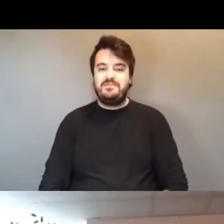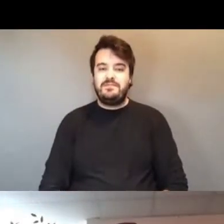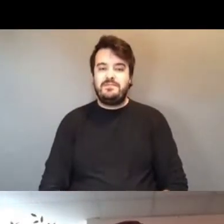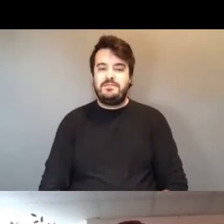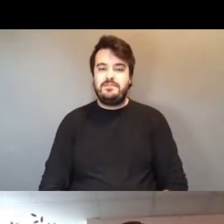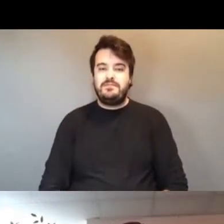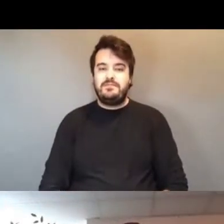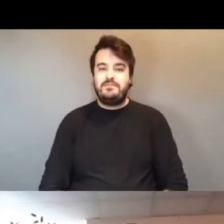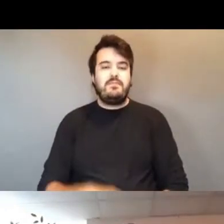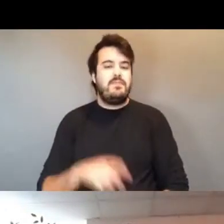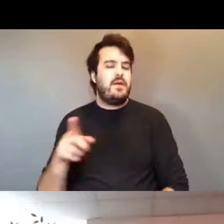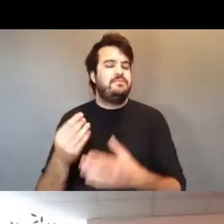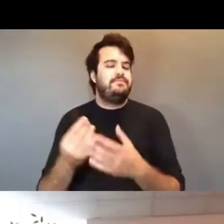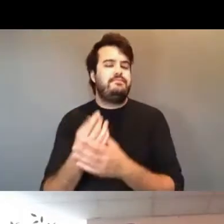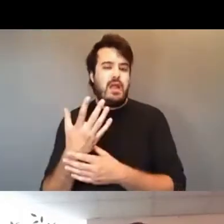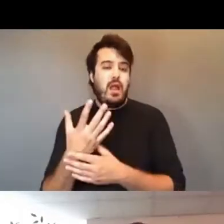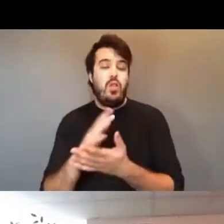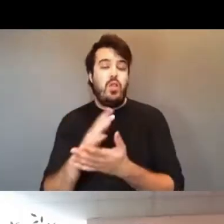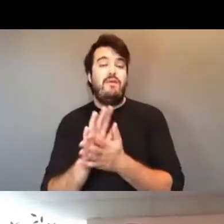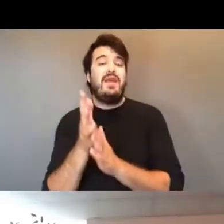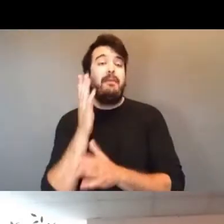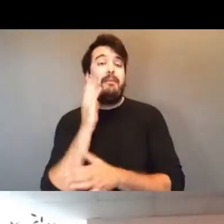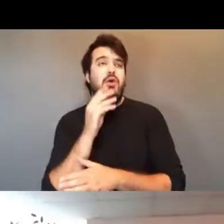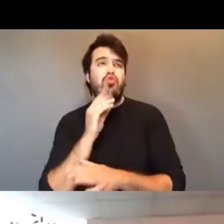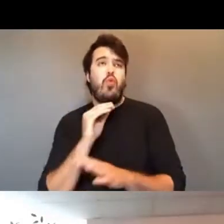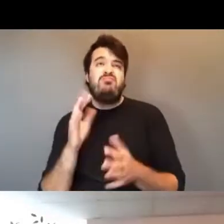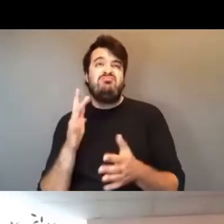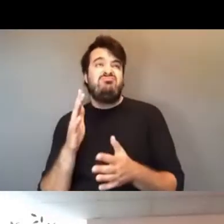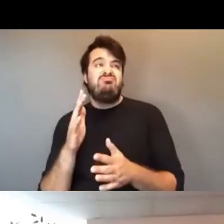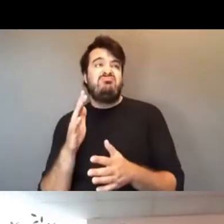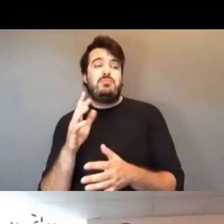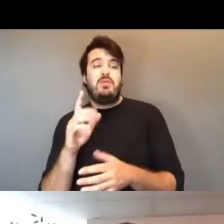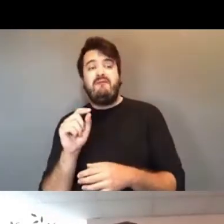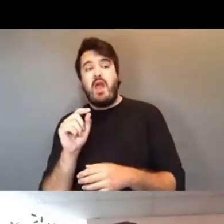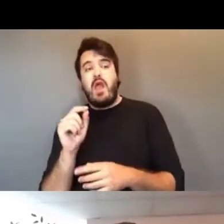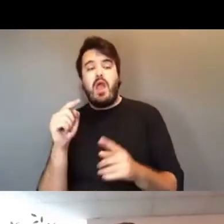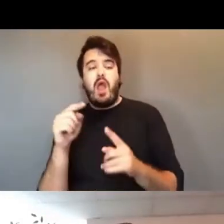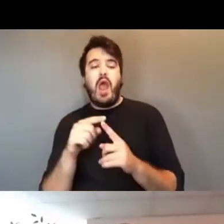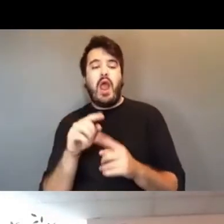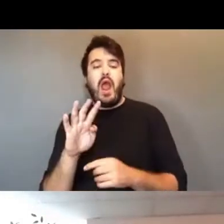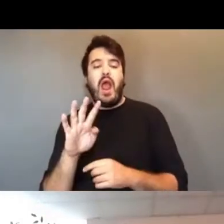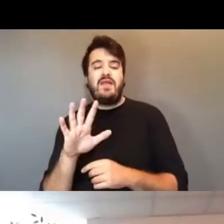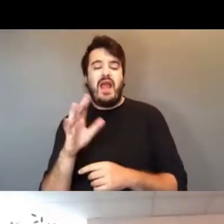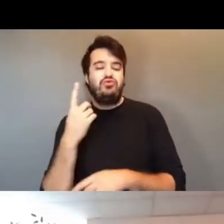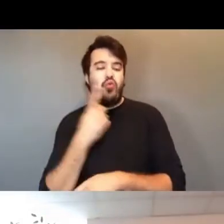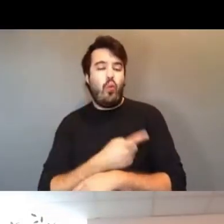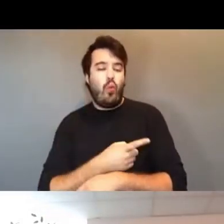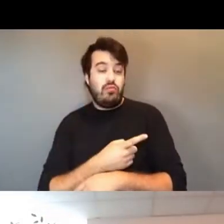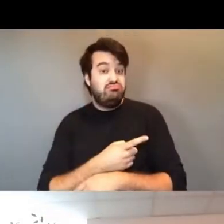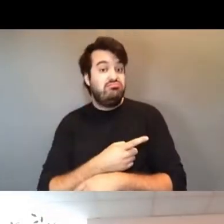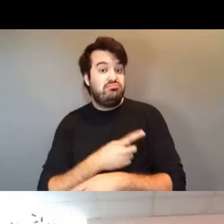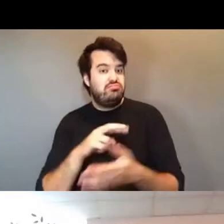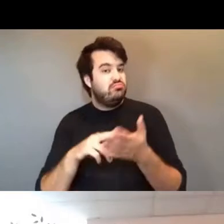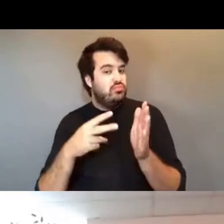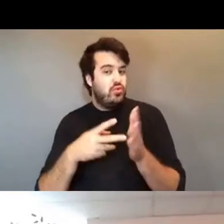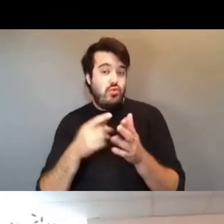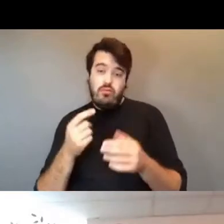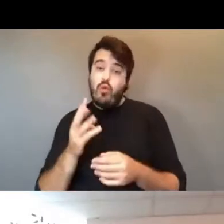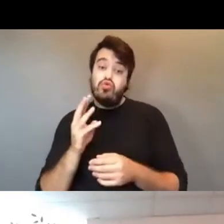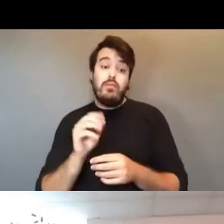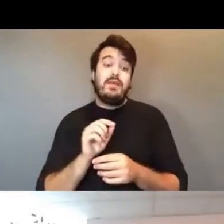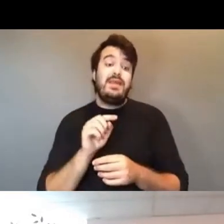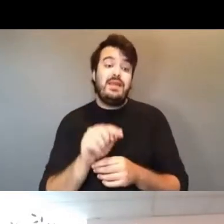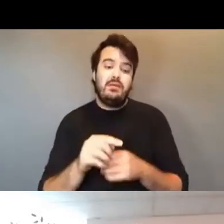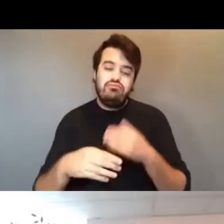Et c'est une plante qui arrive à maturité en 20 à 45 jours. Alors, vous pouvez faire des semis successifs.